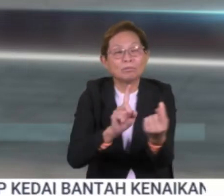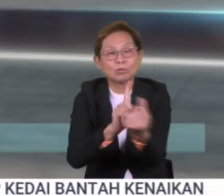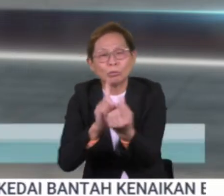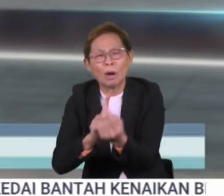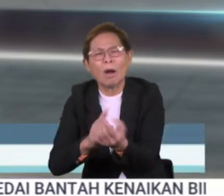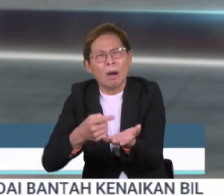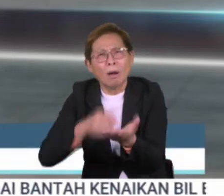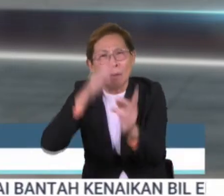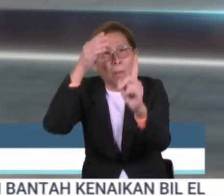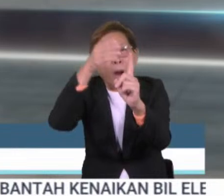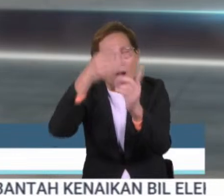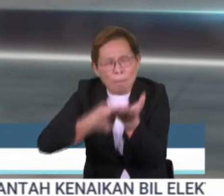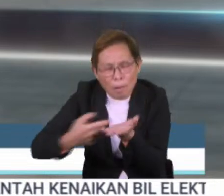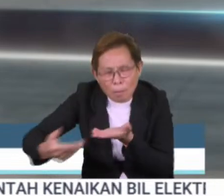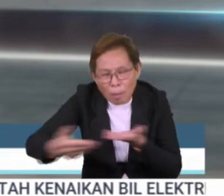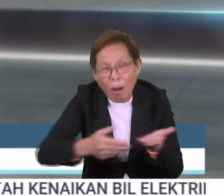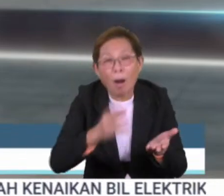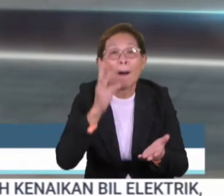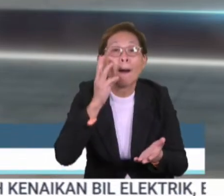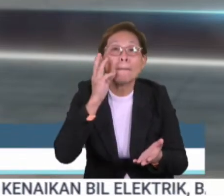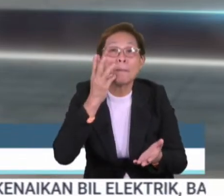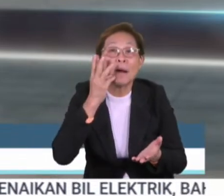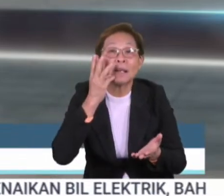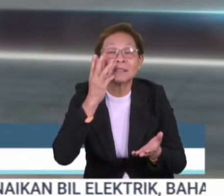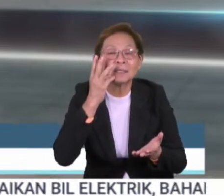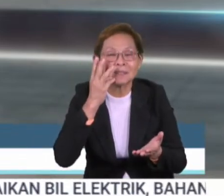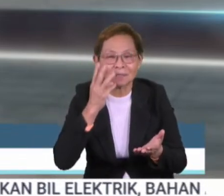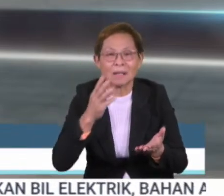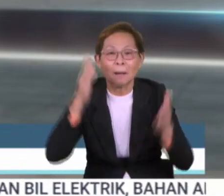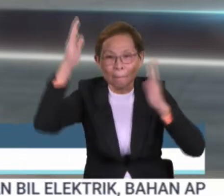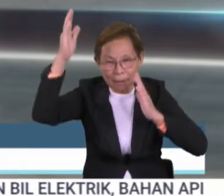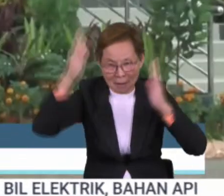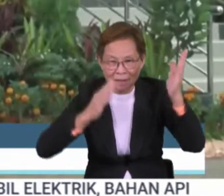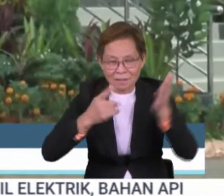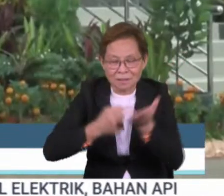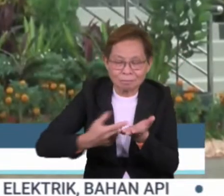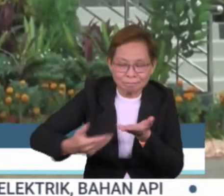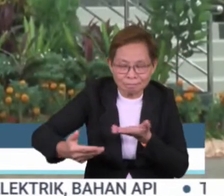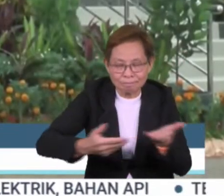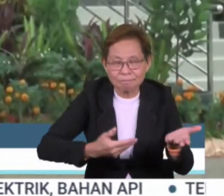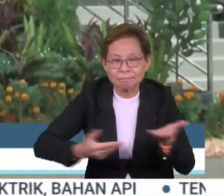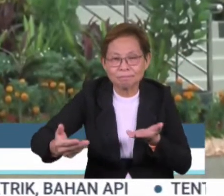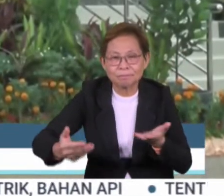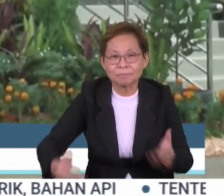terarah kepada perbincangan berkaitan bekalan beras tempatan negara.